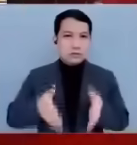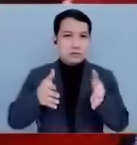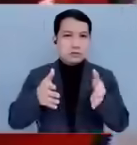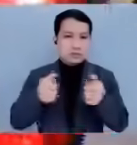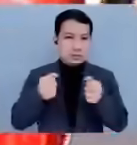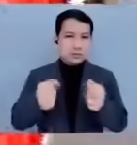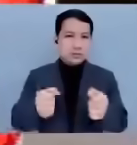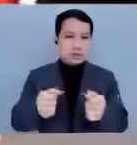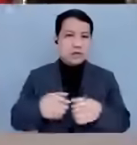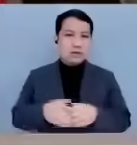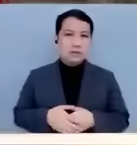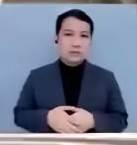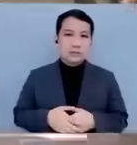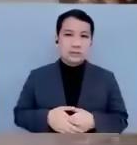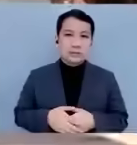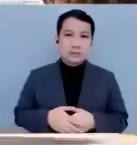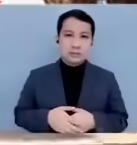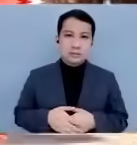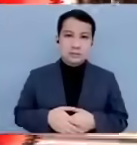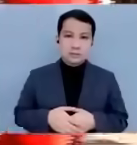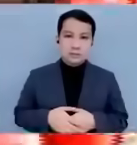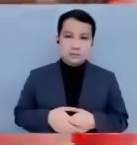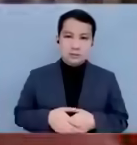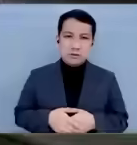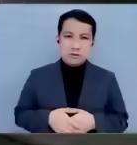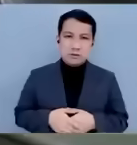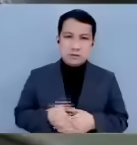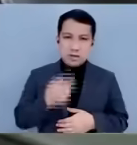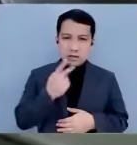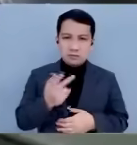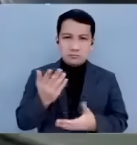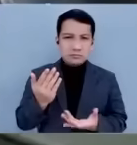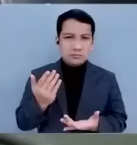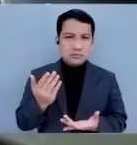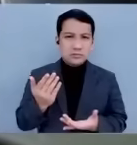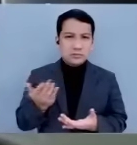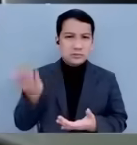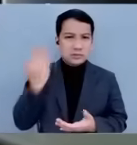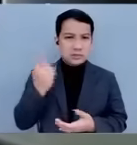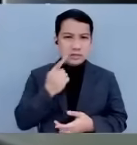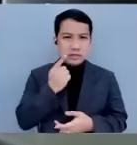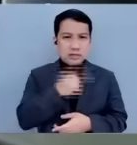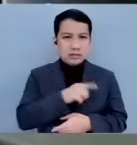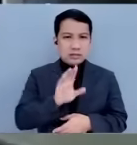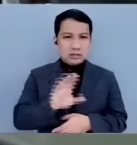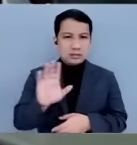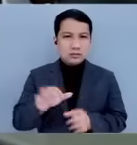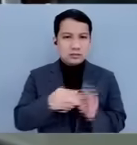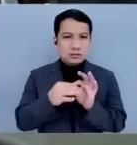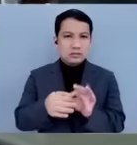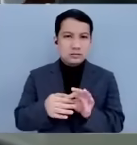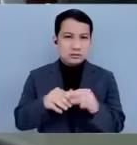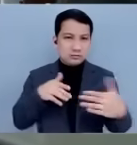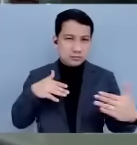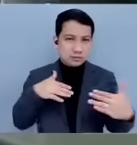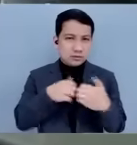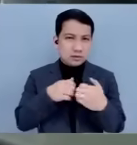ngayon, may mga insidente na kamakailan lamang na yung mga sasakyan ng babanggaan. May